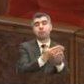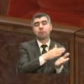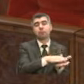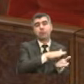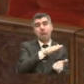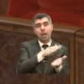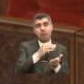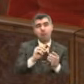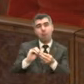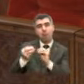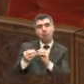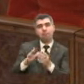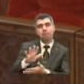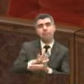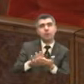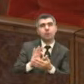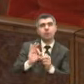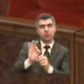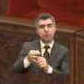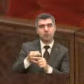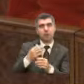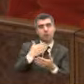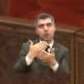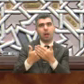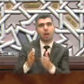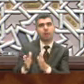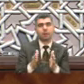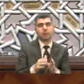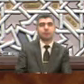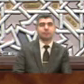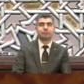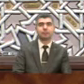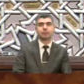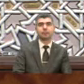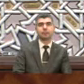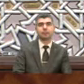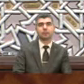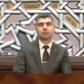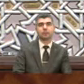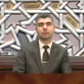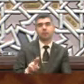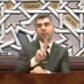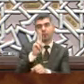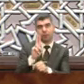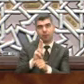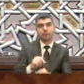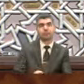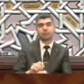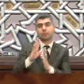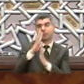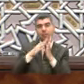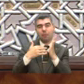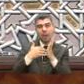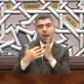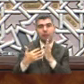بعض الاشكالات الاخرى يمكن ان تعالج بالقرارات اللي ممكن تصدر. وشكرا. شكرا سيد الوزير. السؤال الموالي هو حول برنامج تطوير التشغيل